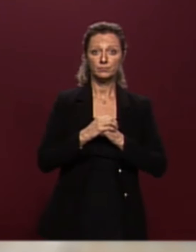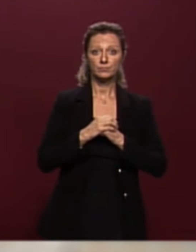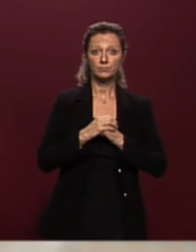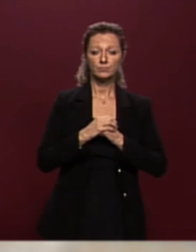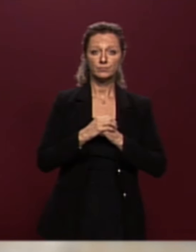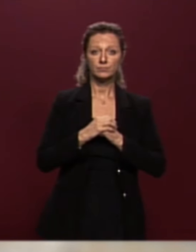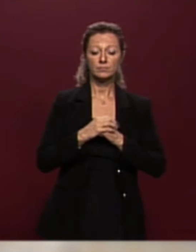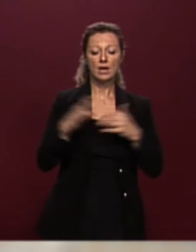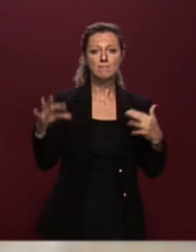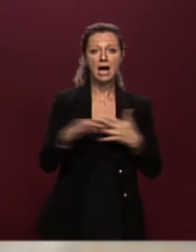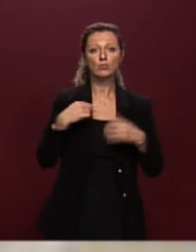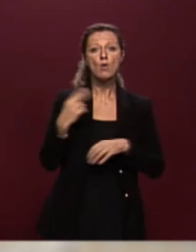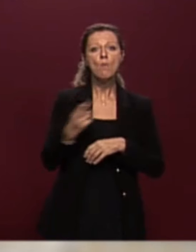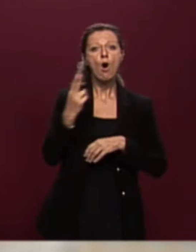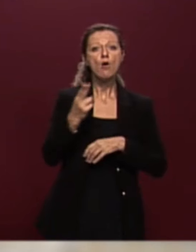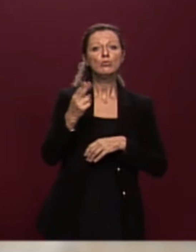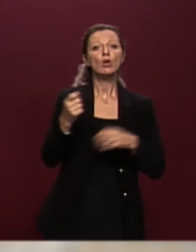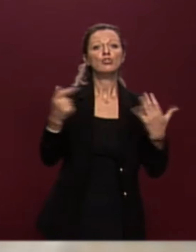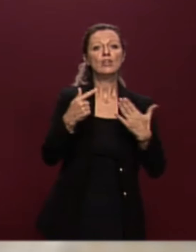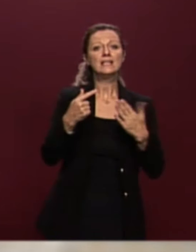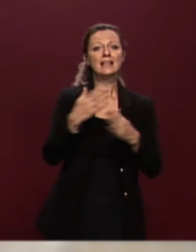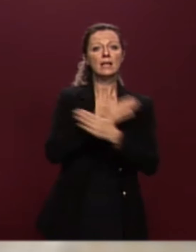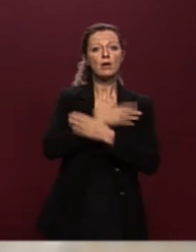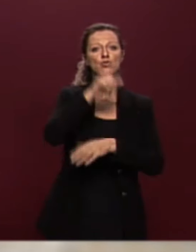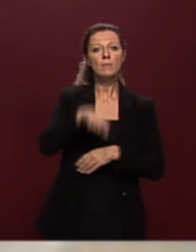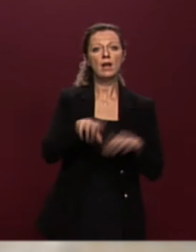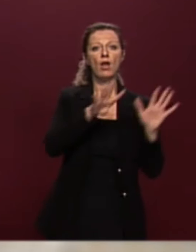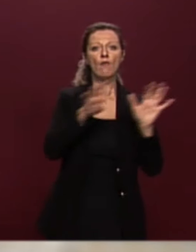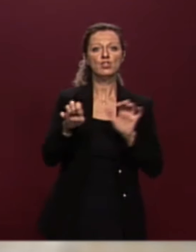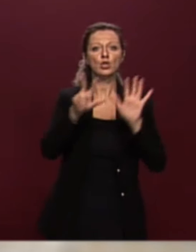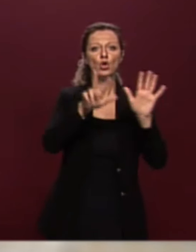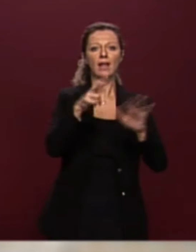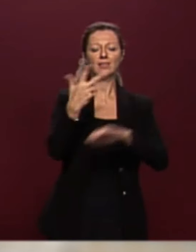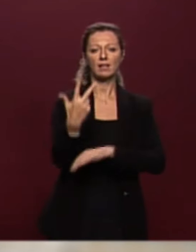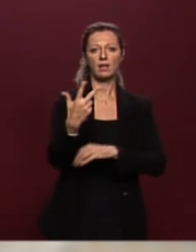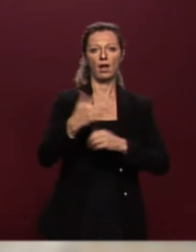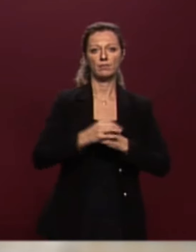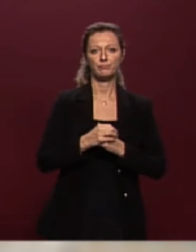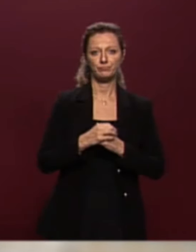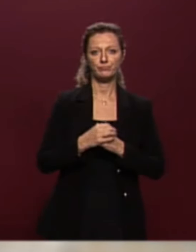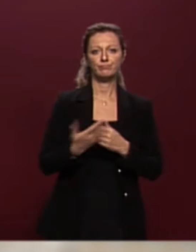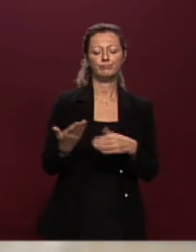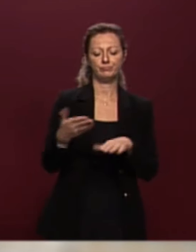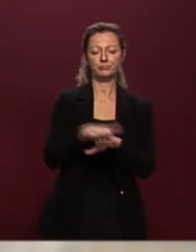Mio marito è morto il 17 maggio del 1983,